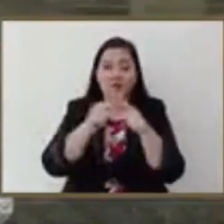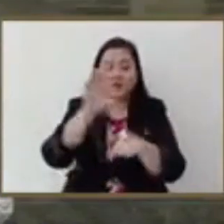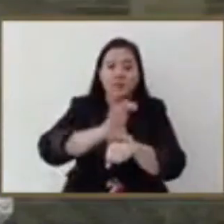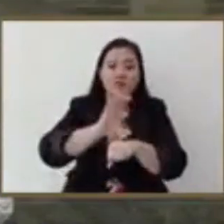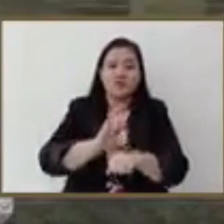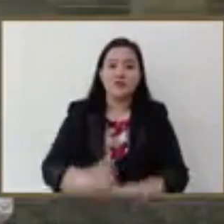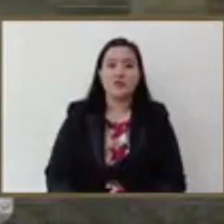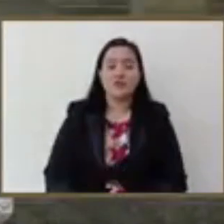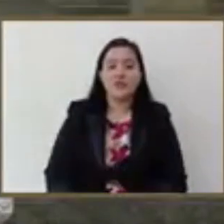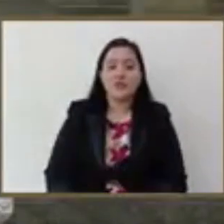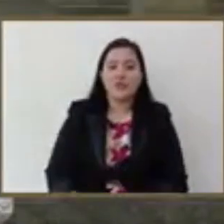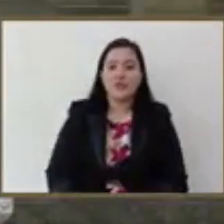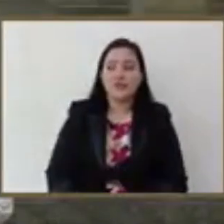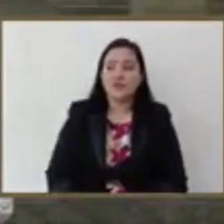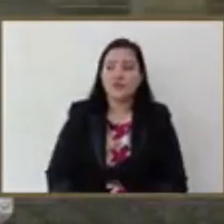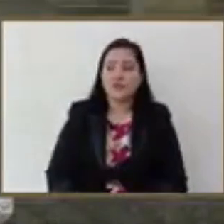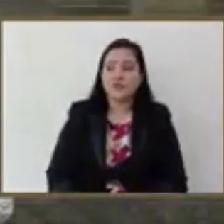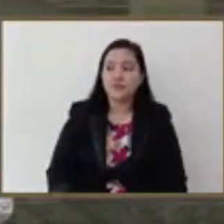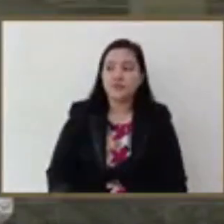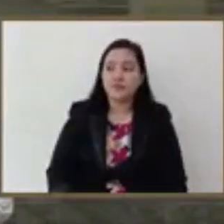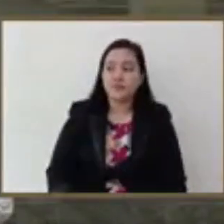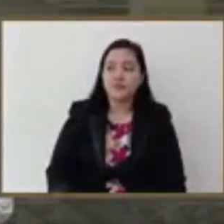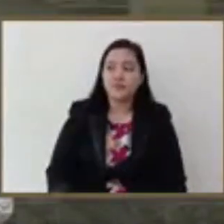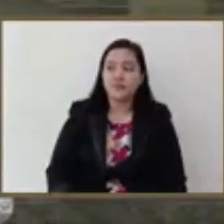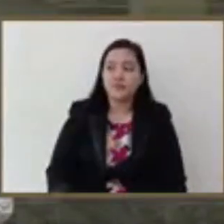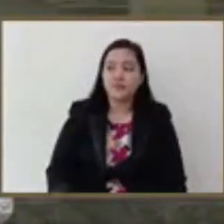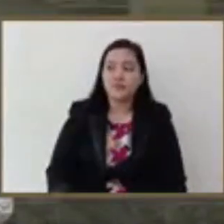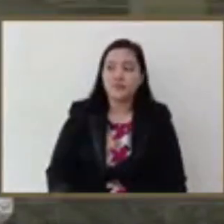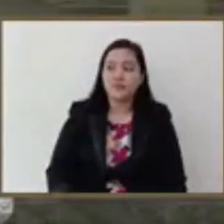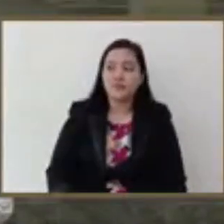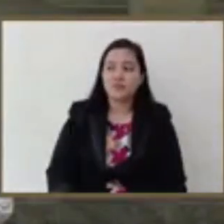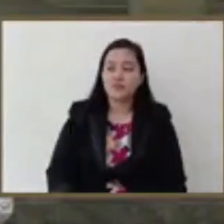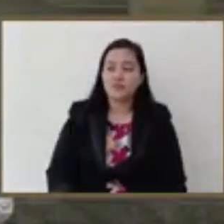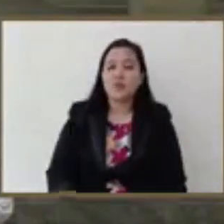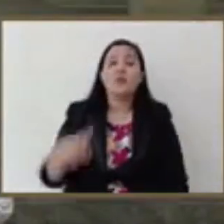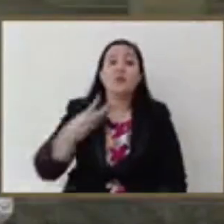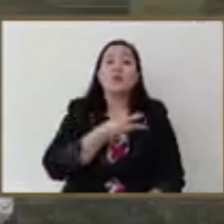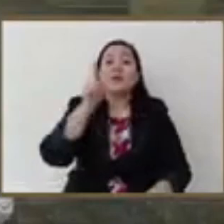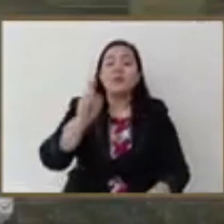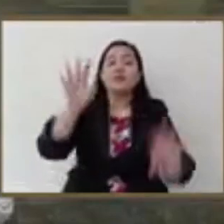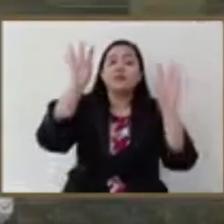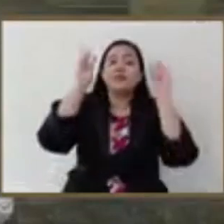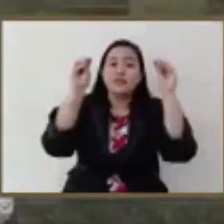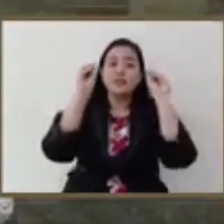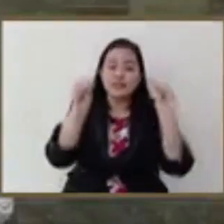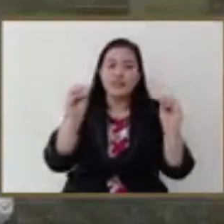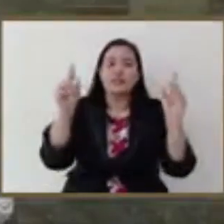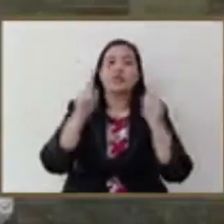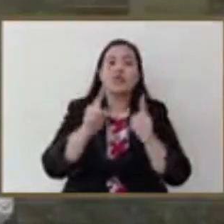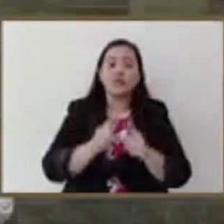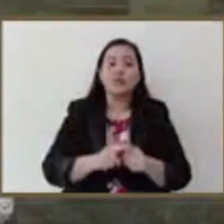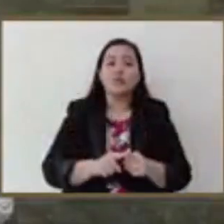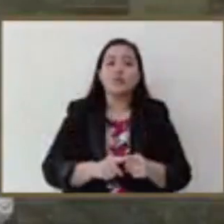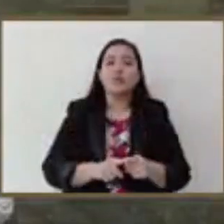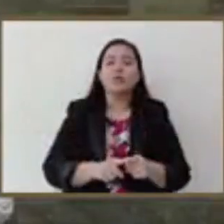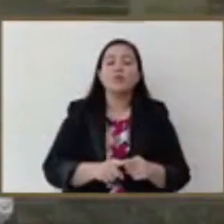Diyos. Maaaring pwede mangyari sa una mga patid. Pero habang tumatagal, turuan po natin na sila'y magdamit na pang-church.